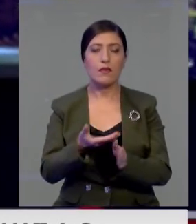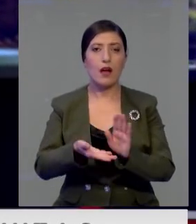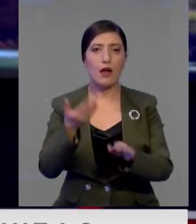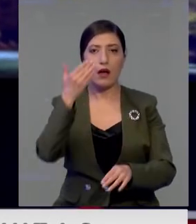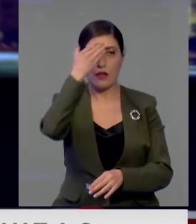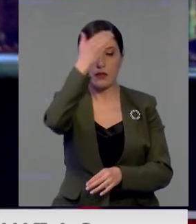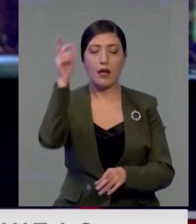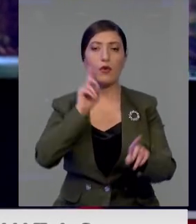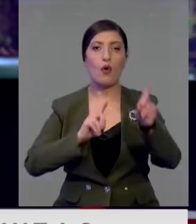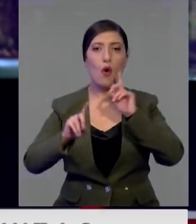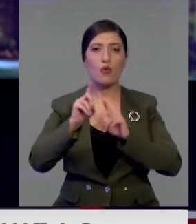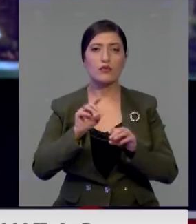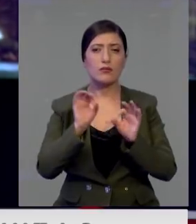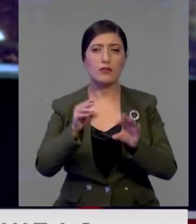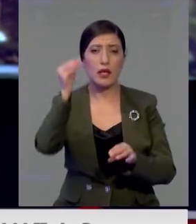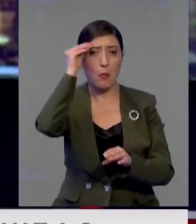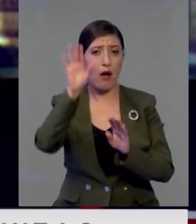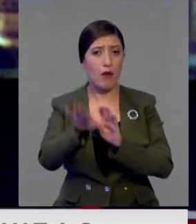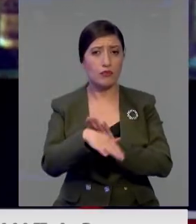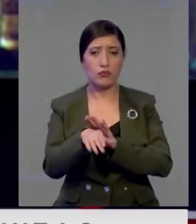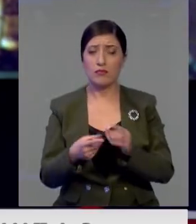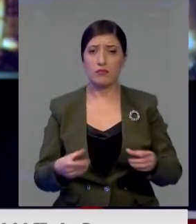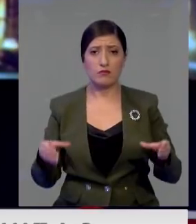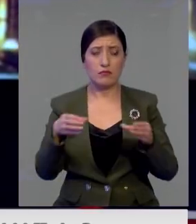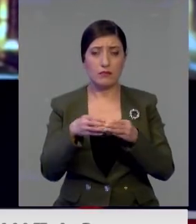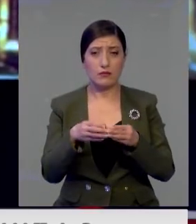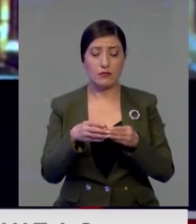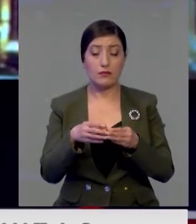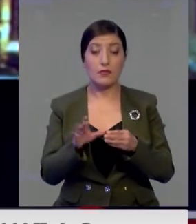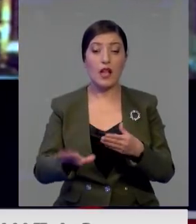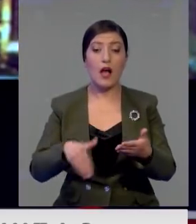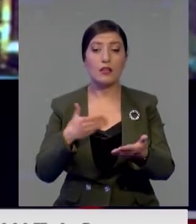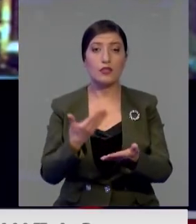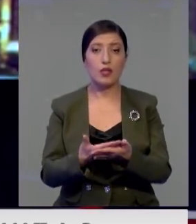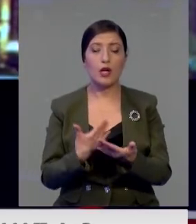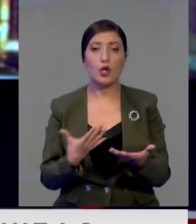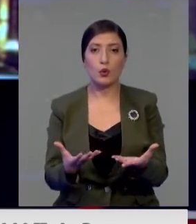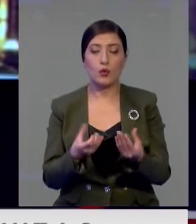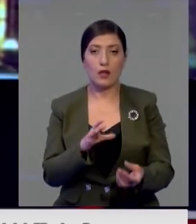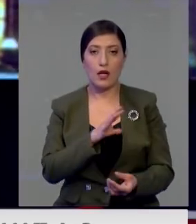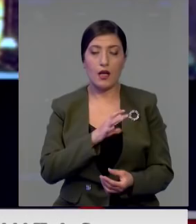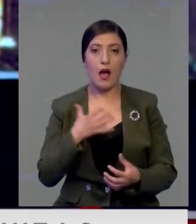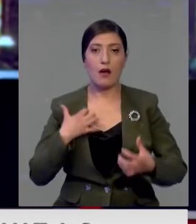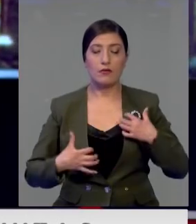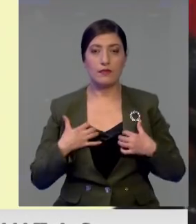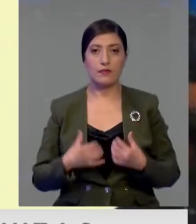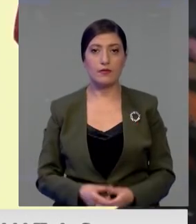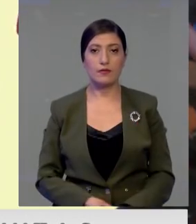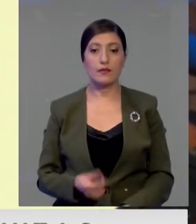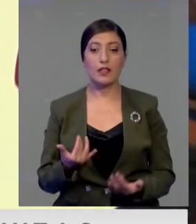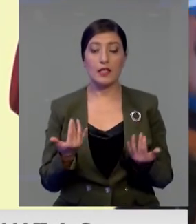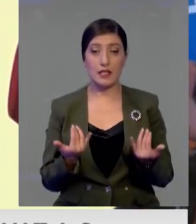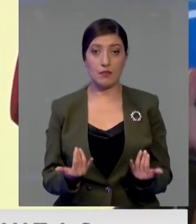խորհուրդը որակել է որպես անիմաստ կառույց։ Այդուհանդերձ այդ կառույցի անդամ դառնալու առաջարկը ընդունել է անմիջապես։ Այս